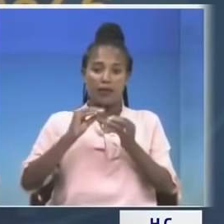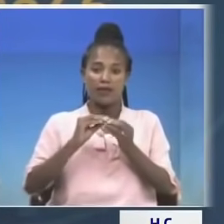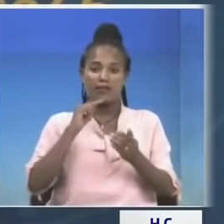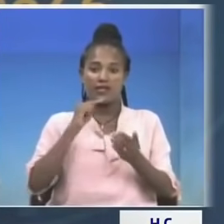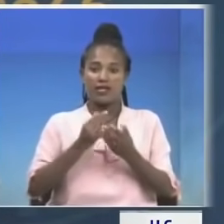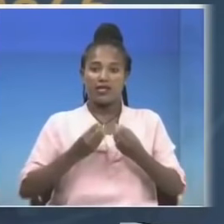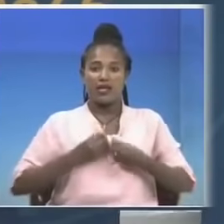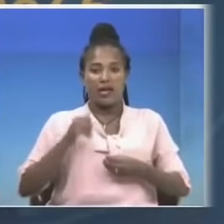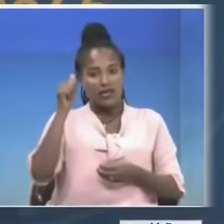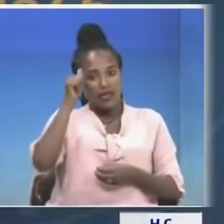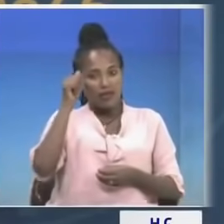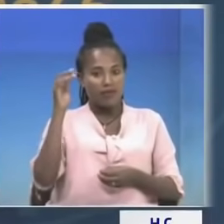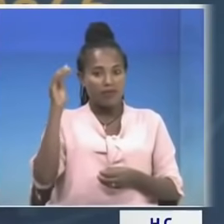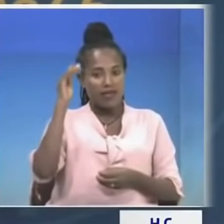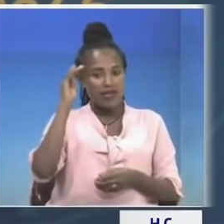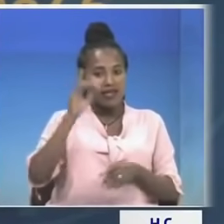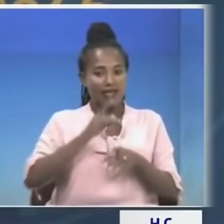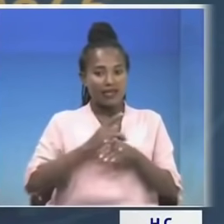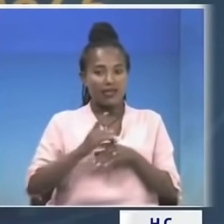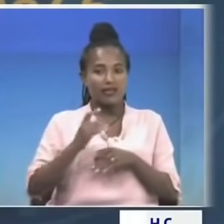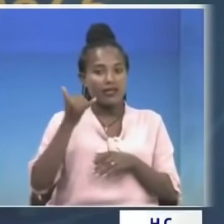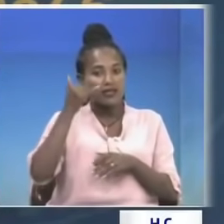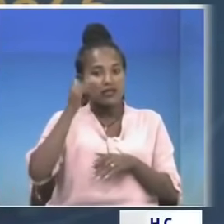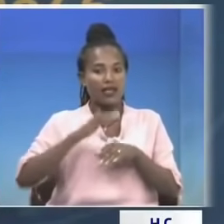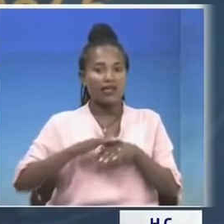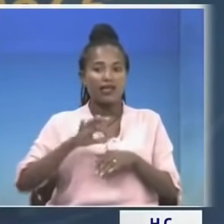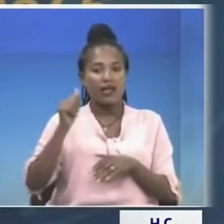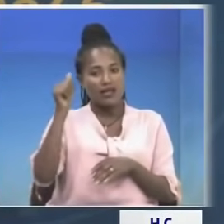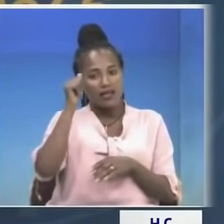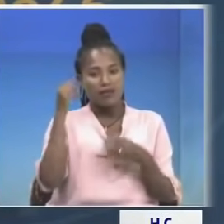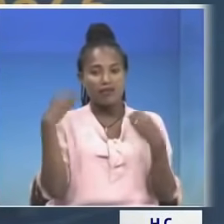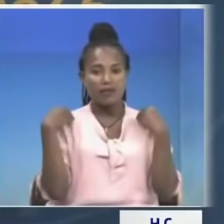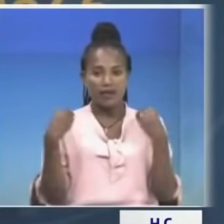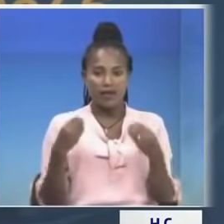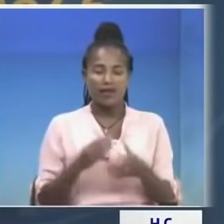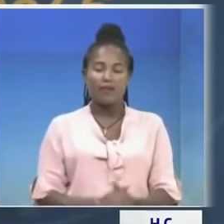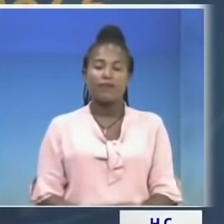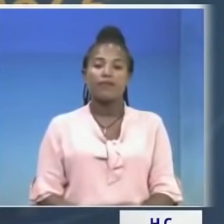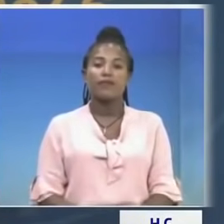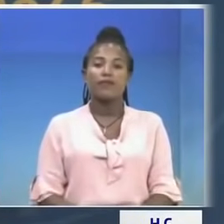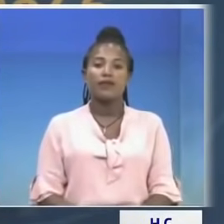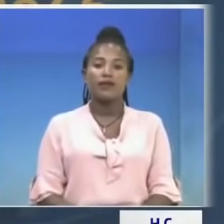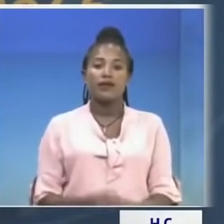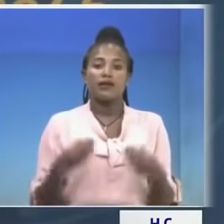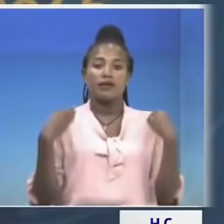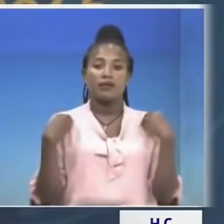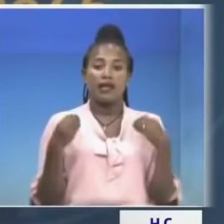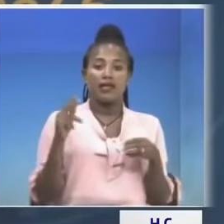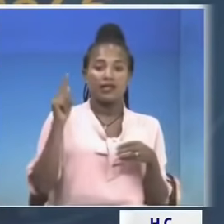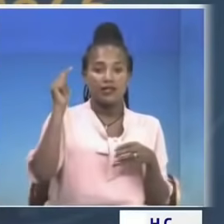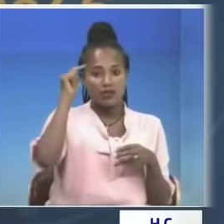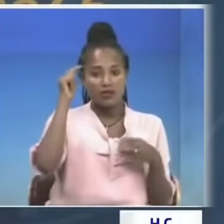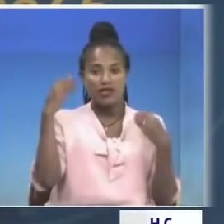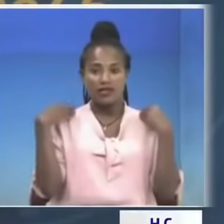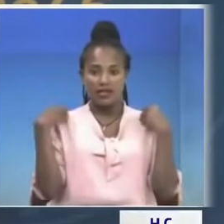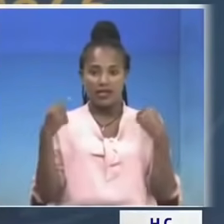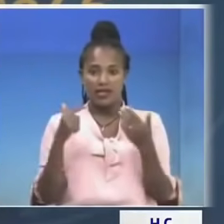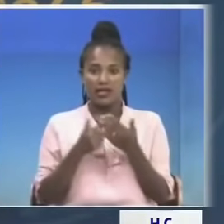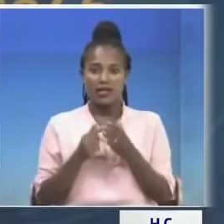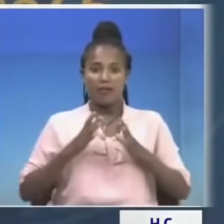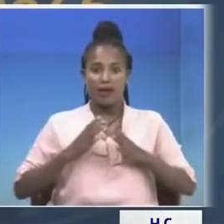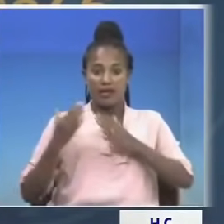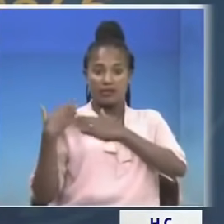ሊሰጠን አንዷለም መናን በቀጥታ የስልክ መስመራችን ላይ ይገኛል። አንዷለም እንደምን ዋልክ ተሾመ? ደህና ነኝ። እንግዲህ ይህንን በዓለ